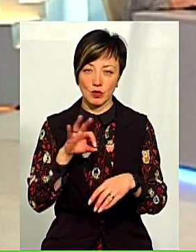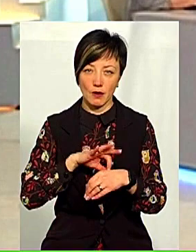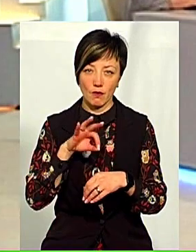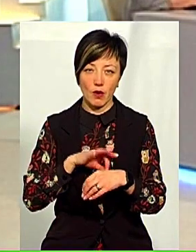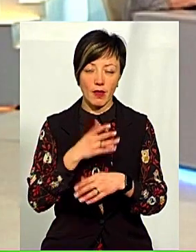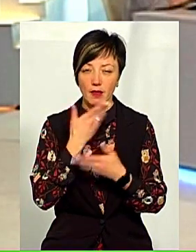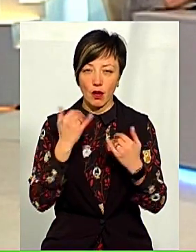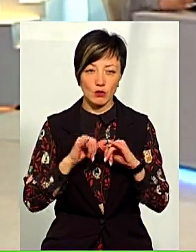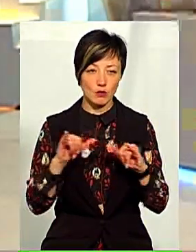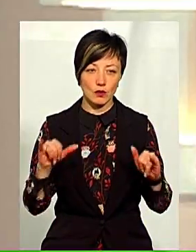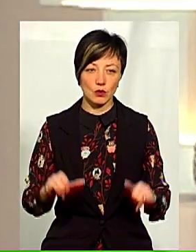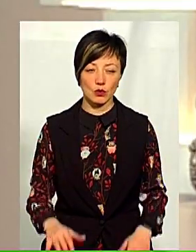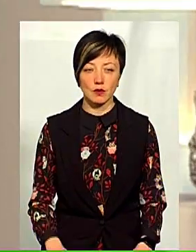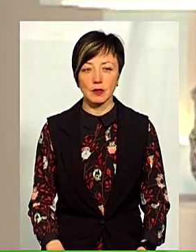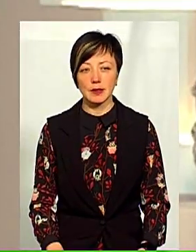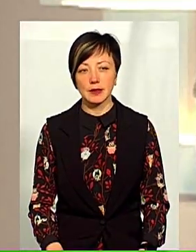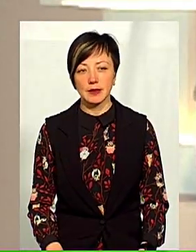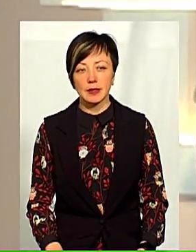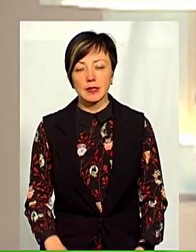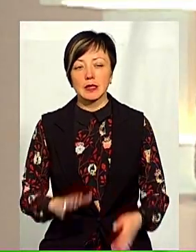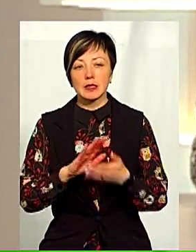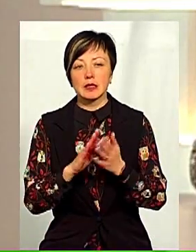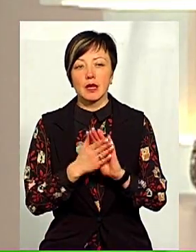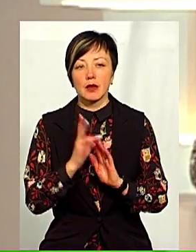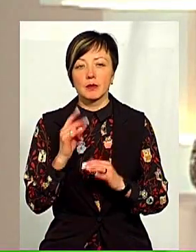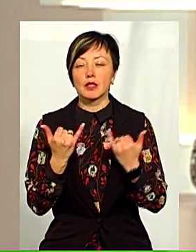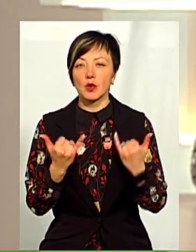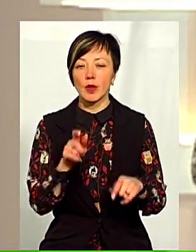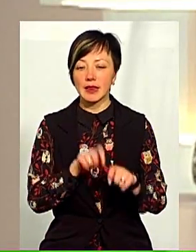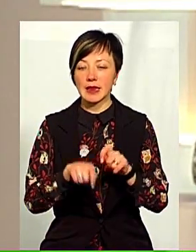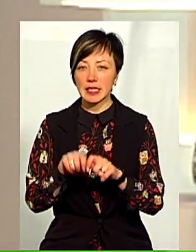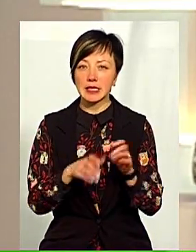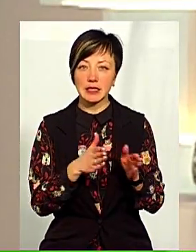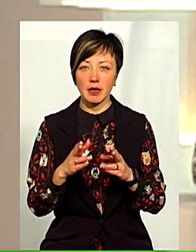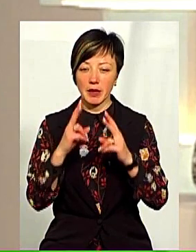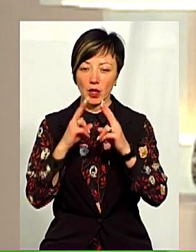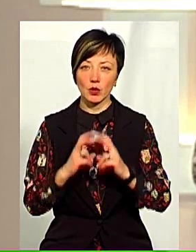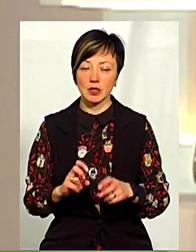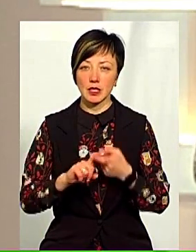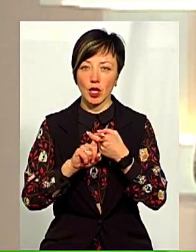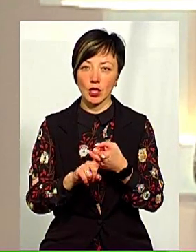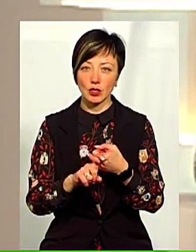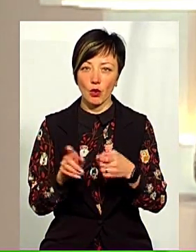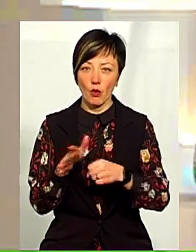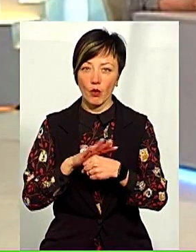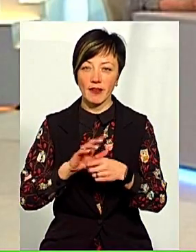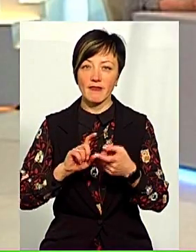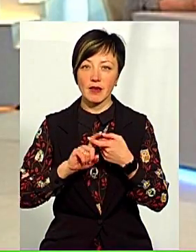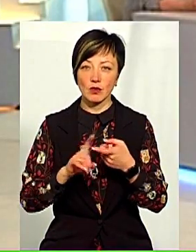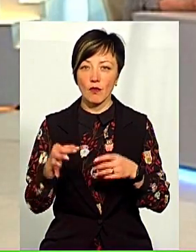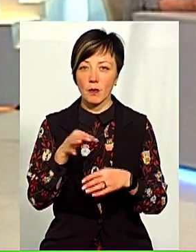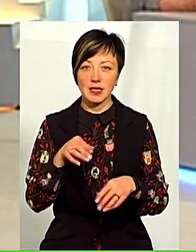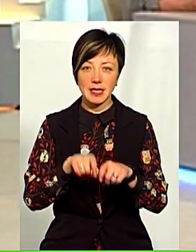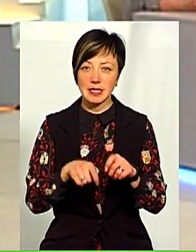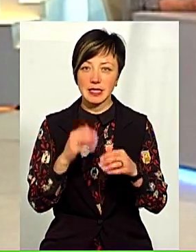і не розповсюджувати його далі. Станом на сьогодні тест-системи для діагностики зараження коронавірусом в області тест-систем